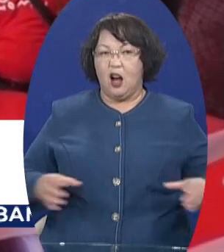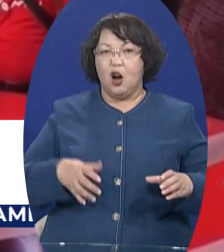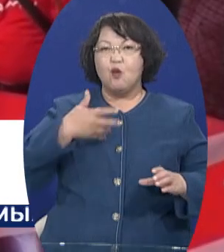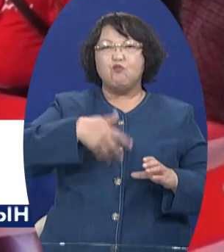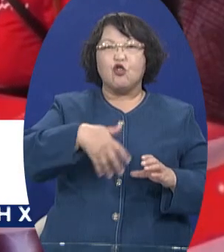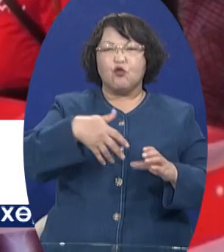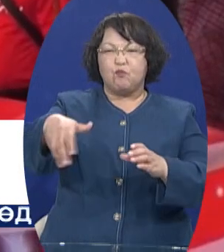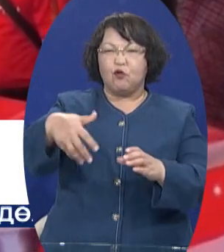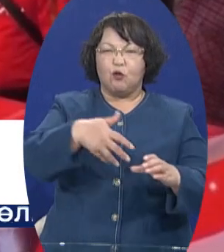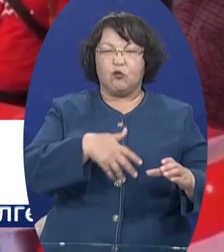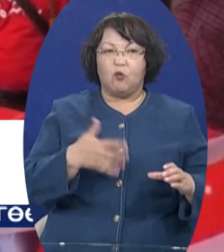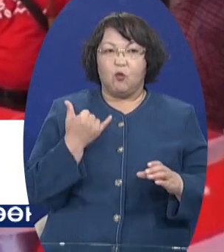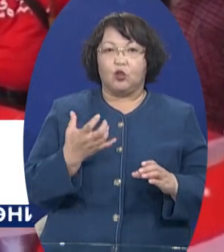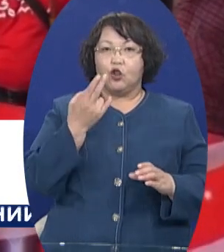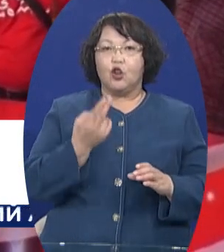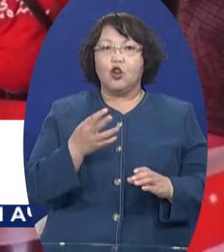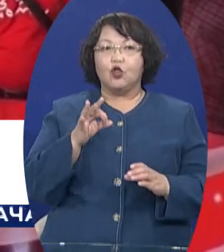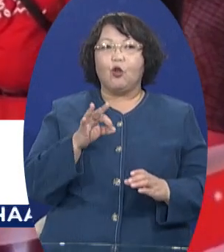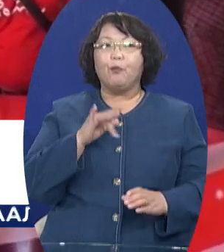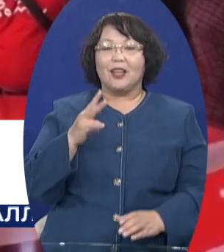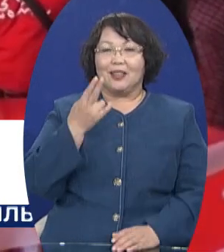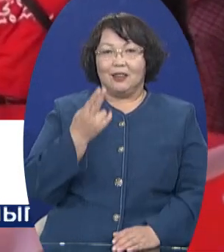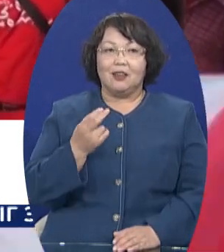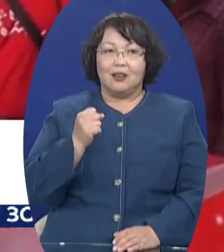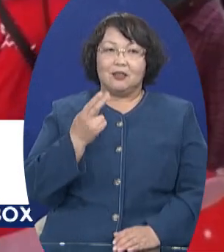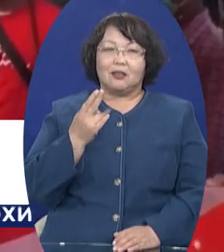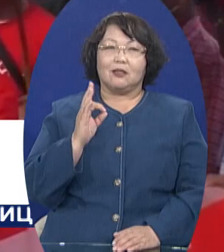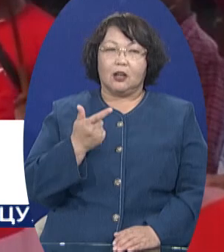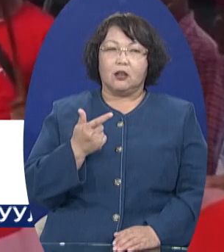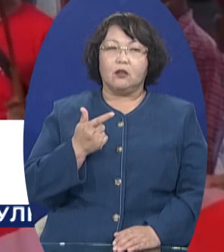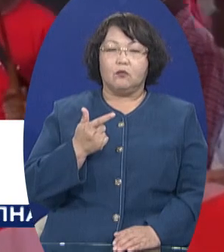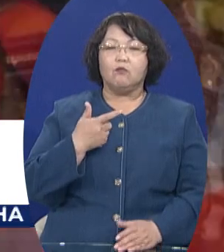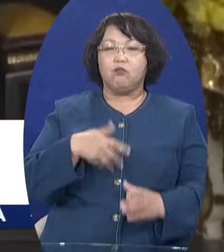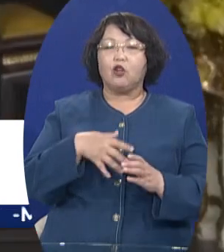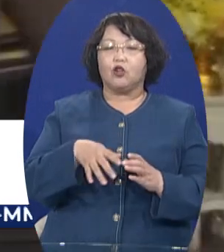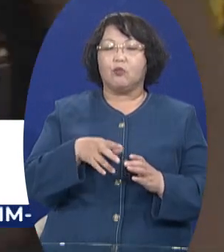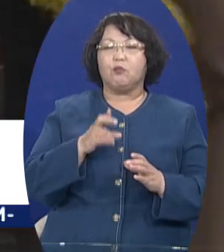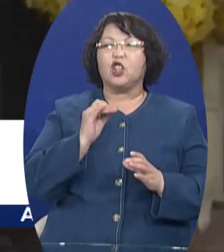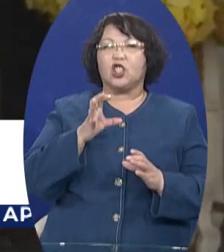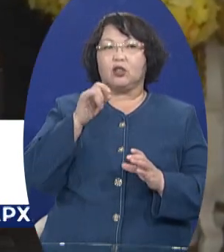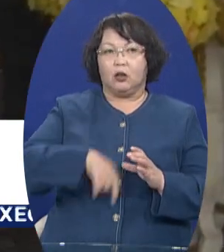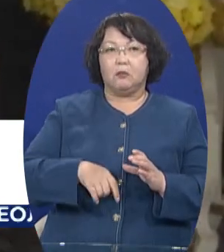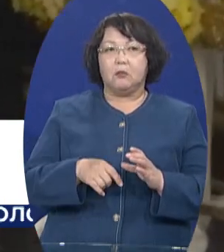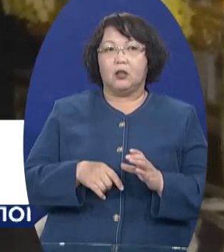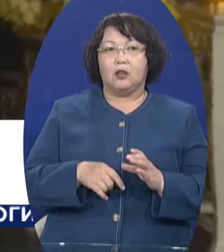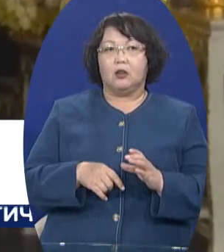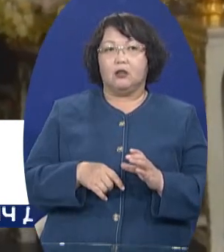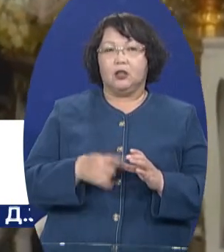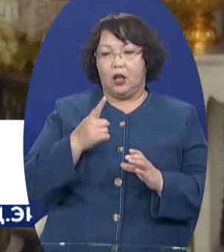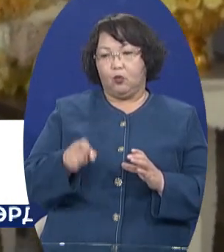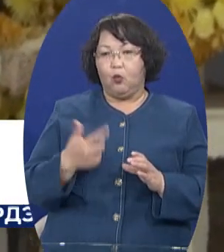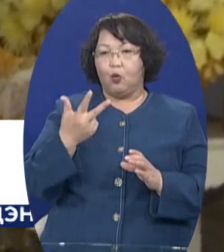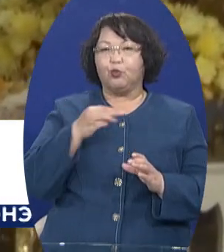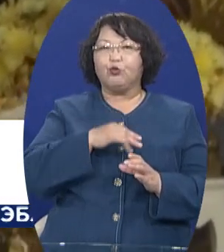усыг энэ пүрүү гаргаас эхлэн далайд цутгаар болж байгаа юм байна. Энд нийтдээ одоогийн байдлаар 1.3 сая тонн хаягдал ус цугларсан байгаа.